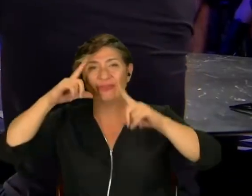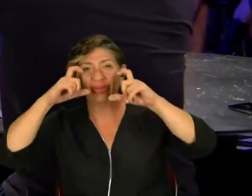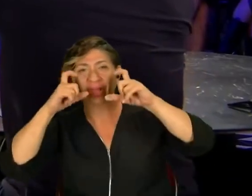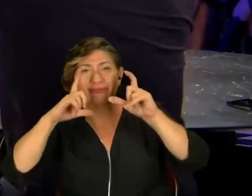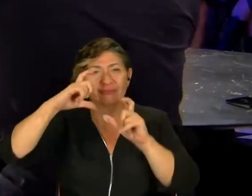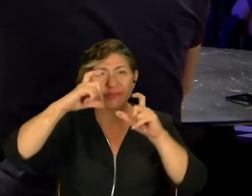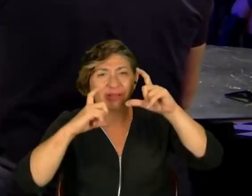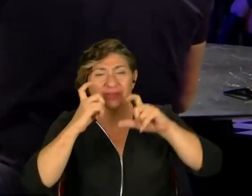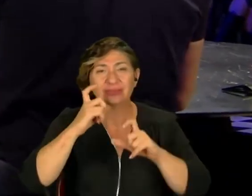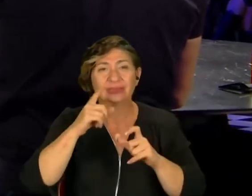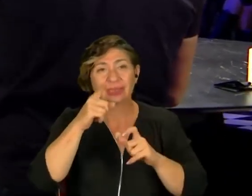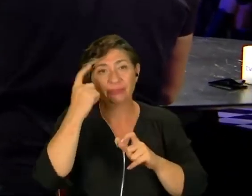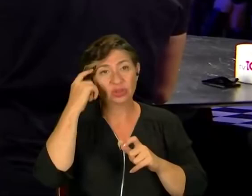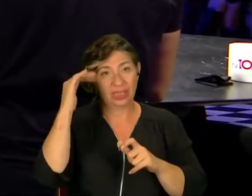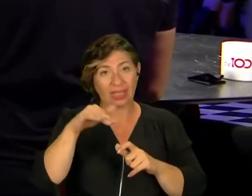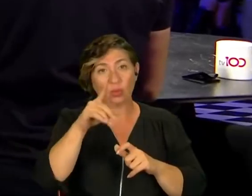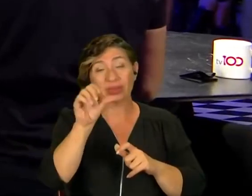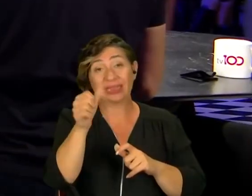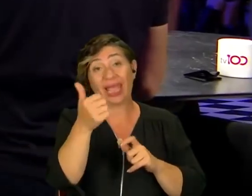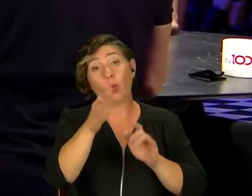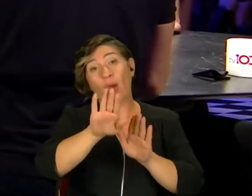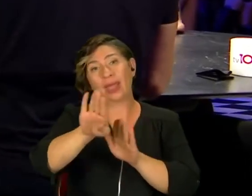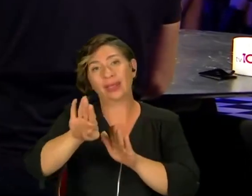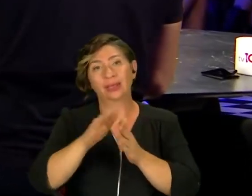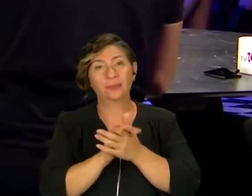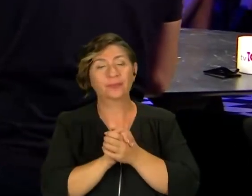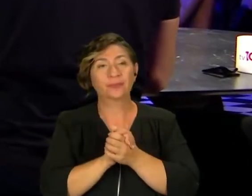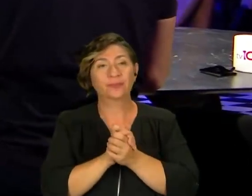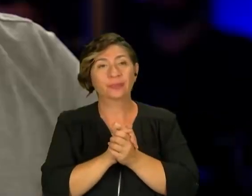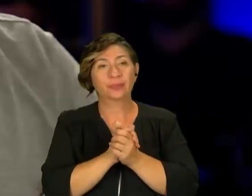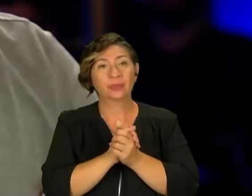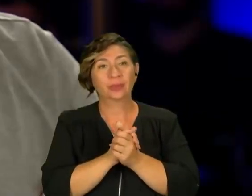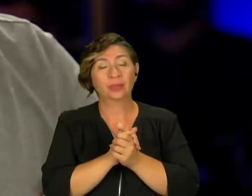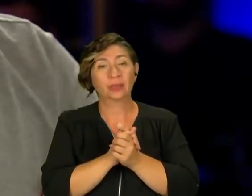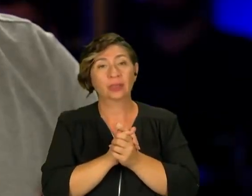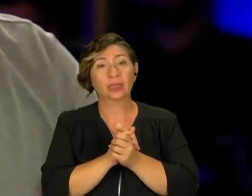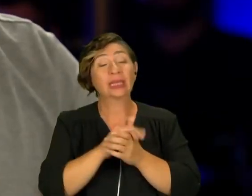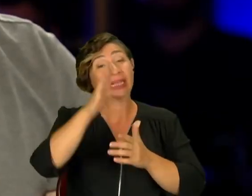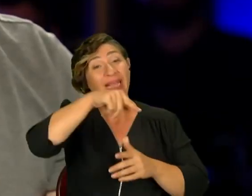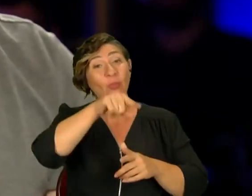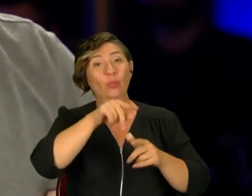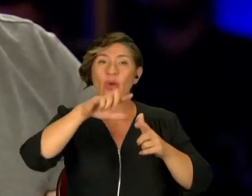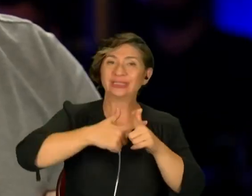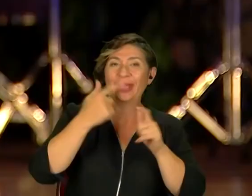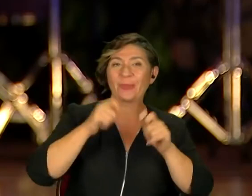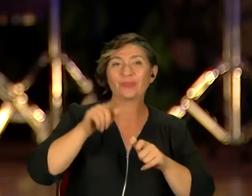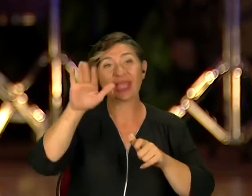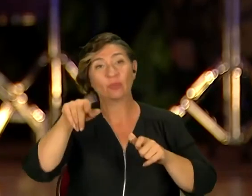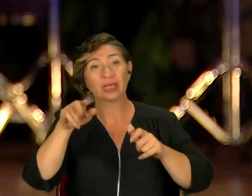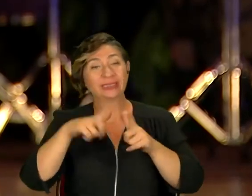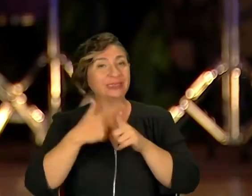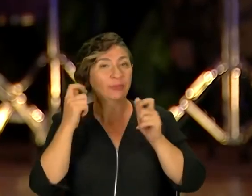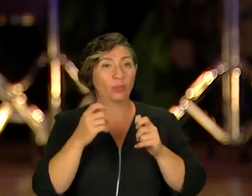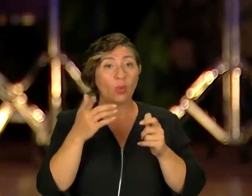fotoğrafını çekeceğim. Ki senin başına geldi. O değerli bir işte, o ayrı. Ondan sonra gel fotoğrafını çekeyim. Gel seninle şu proje yapayım. Gel